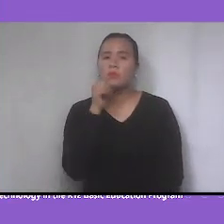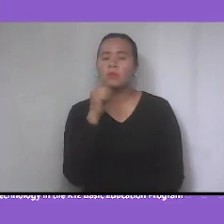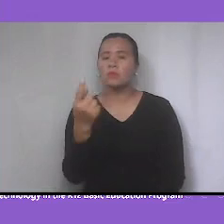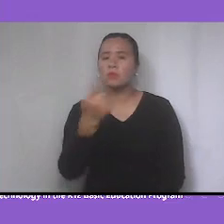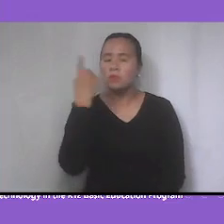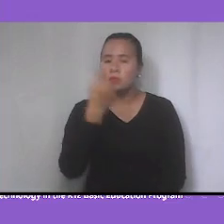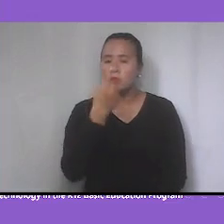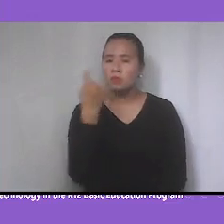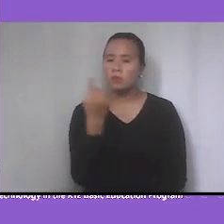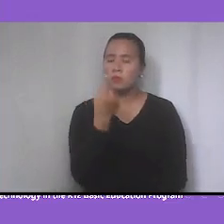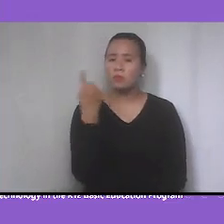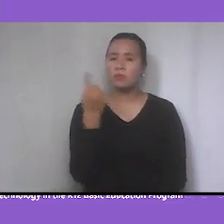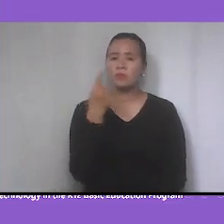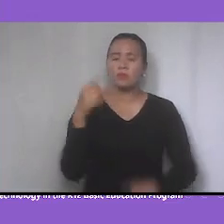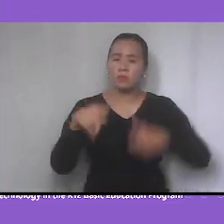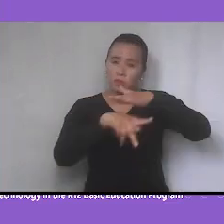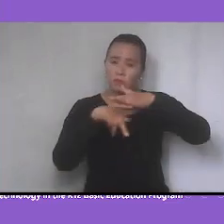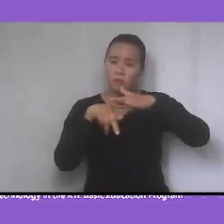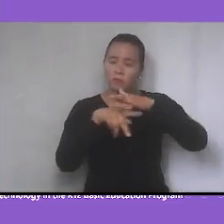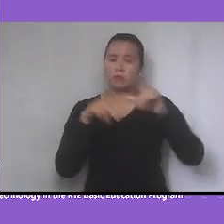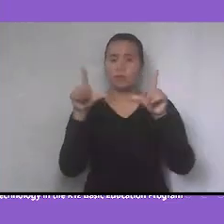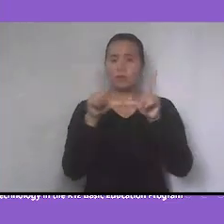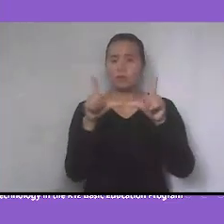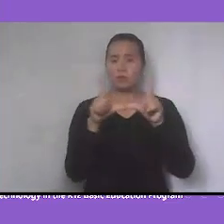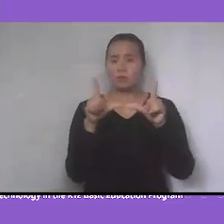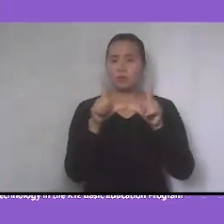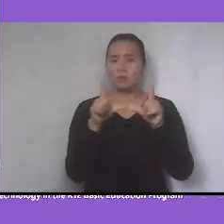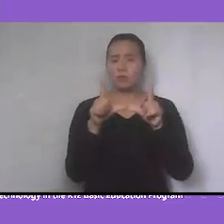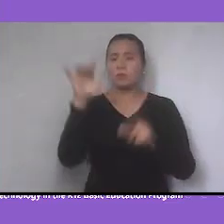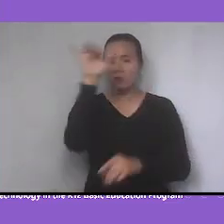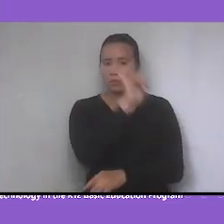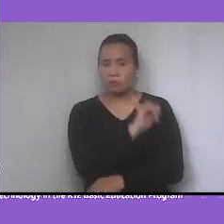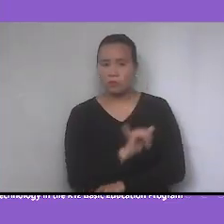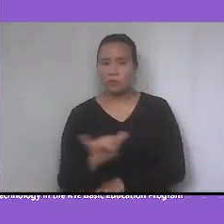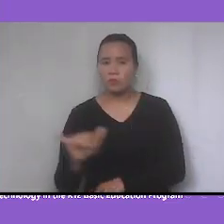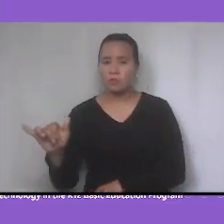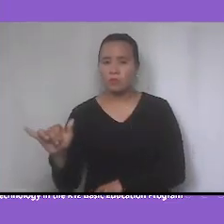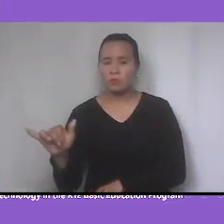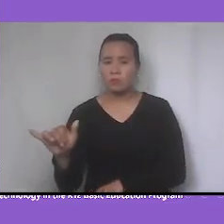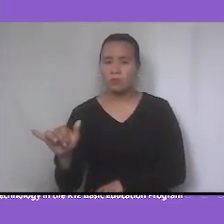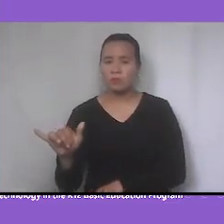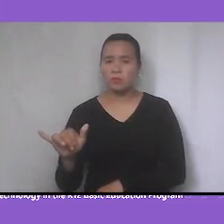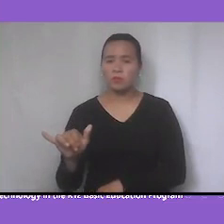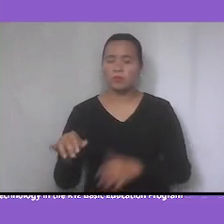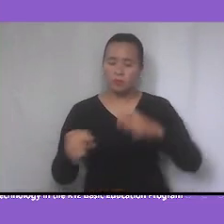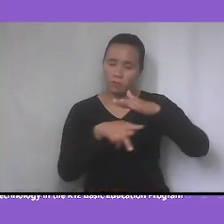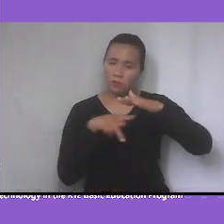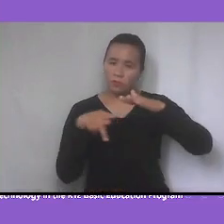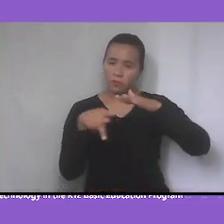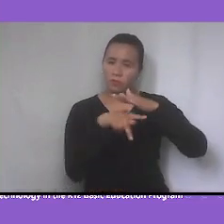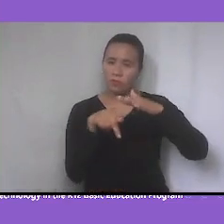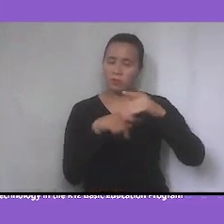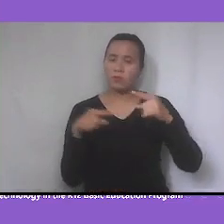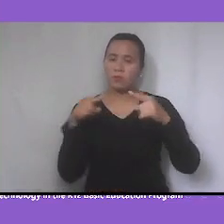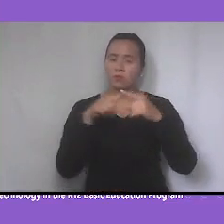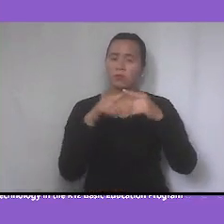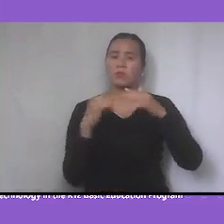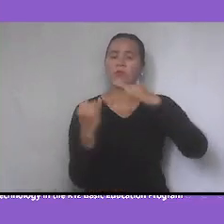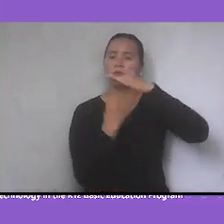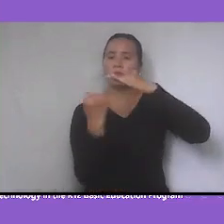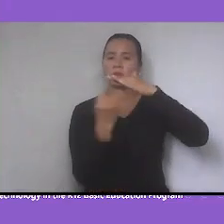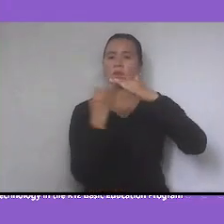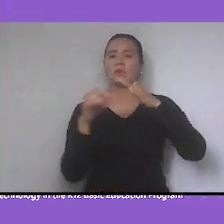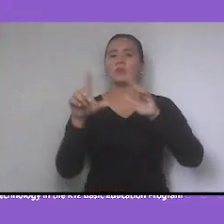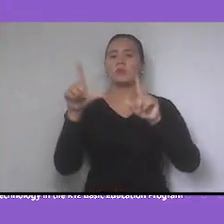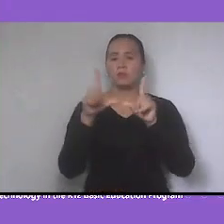level. Ginagamit rin yan sa mga syempre nasa primary to intermediate grade levels kapag mahirap-hirap na rin ang